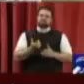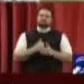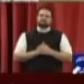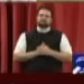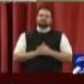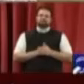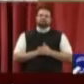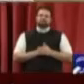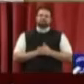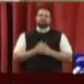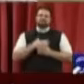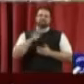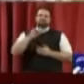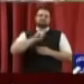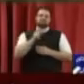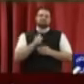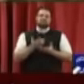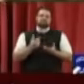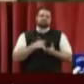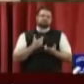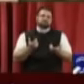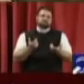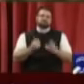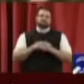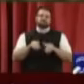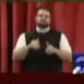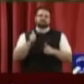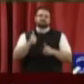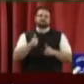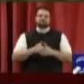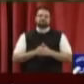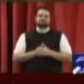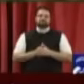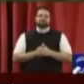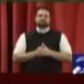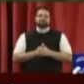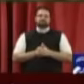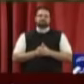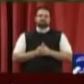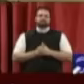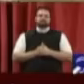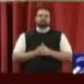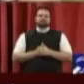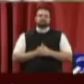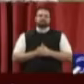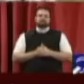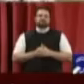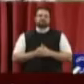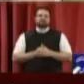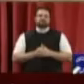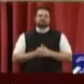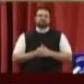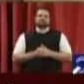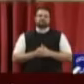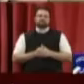Niculina. Mai de încincerc. Nu. Deci nu se poate. Asta vreau să... Dispre asta-i vorbă. Dispre a fi responsabil. Prin autosugestii poate că... Ce?